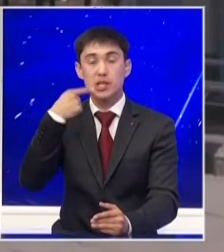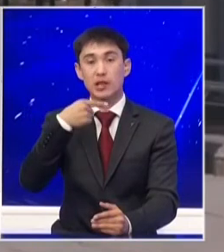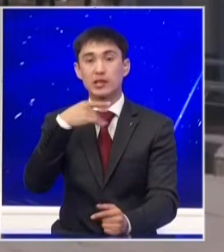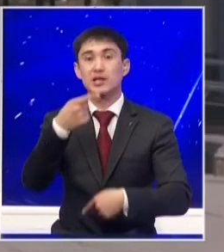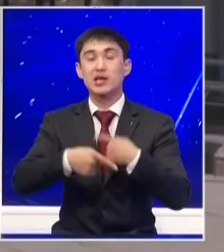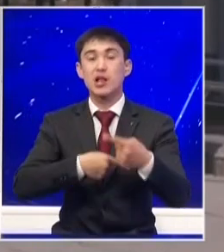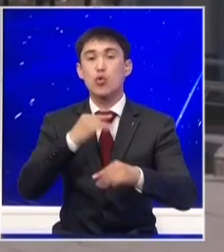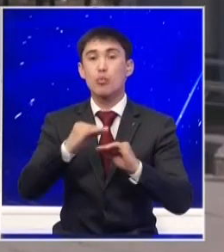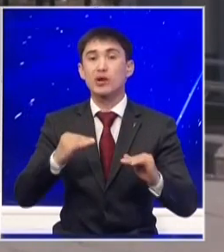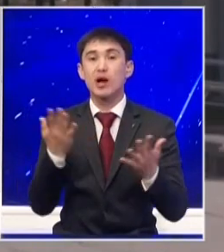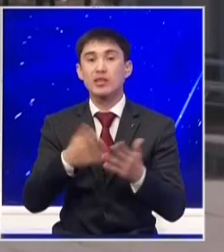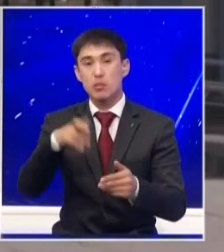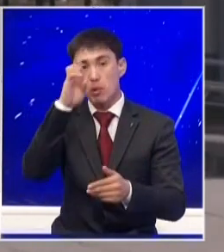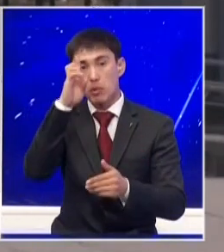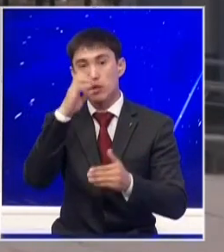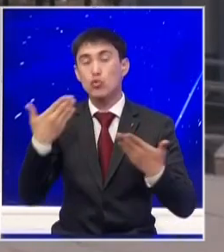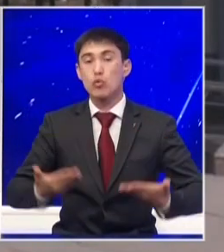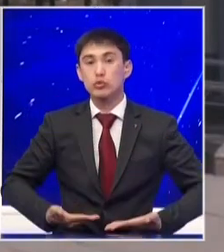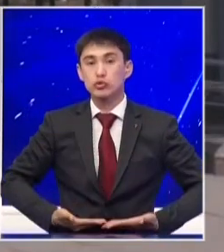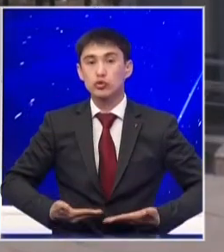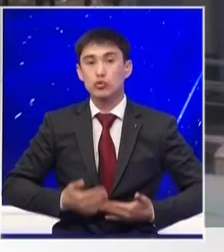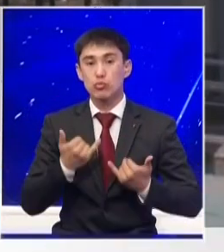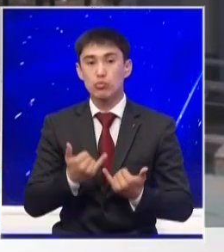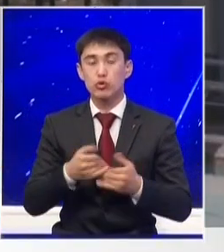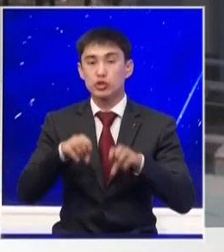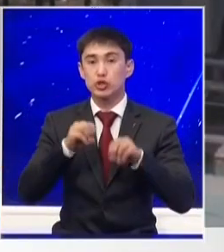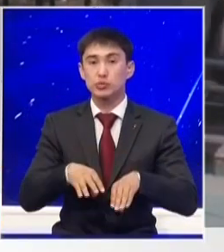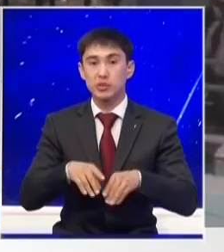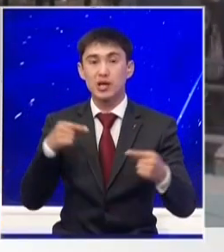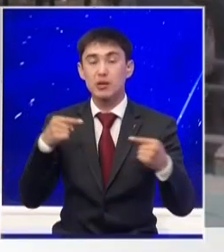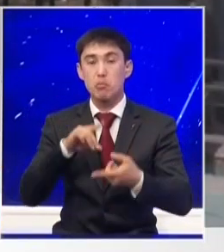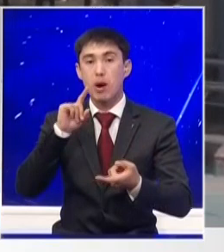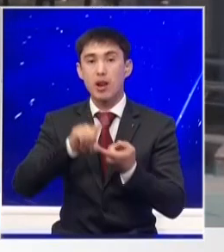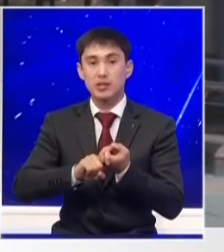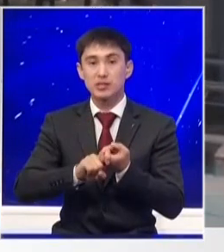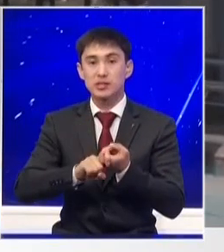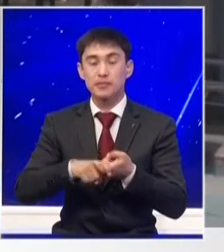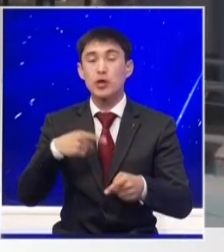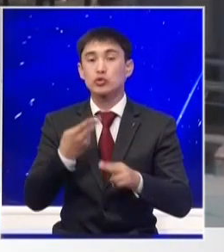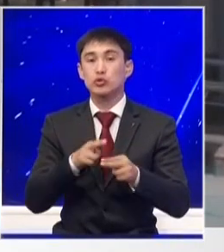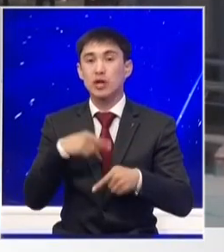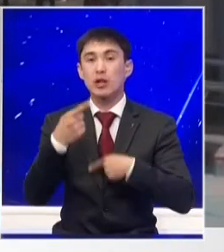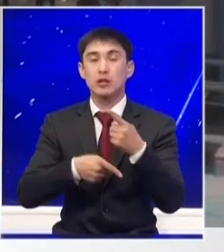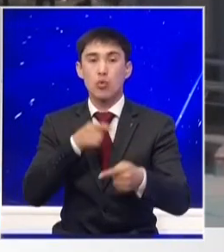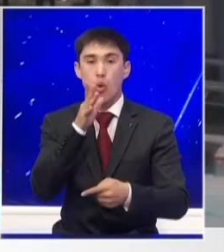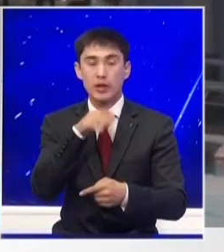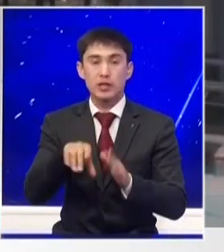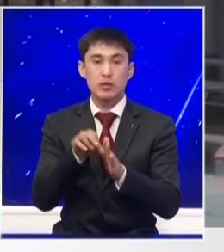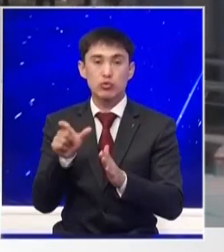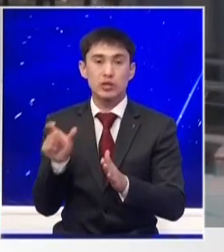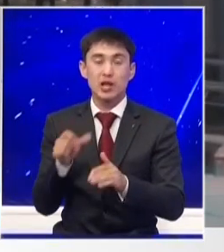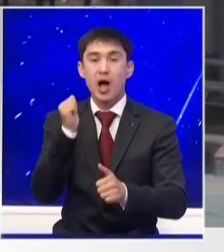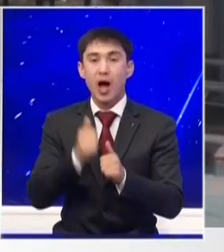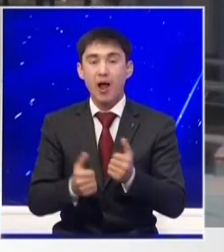келер ұрпақтың қандай мемлекетте өмір сүретіні бүгінгі шешімдерге тікелей байланысты. Сондықтан алдағы уақытта депутаттар